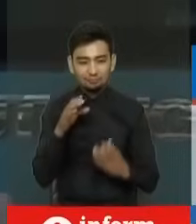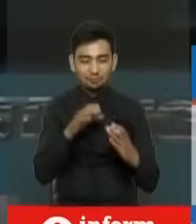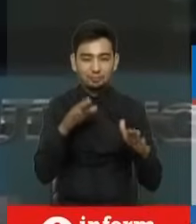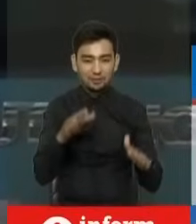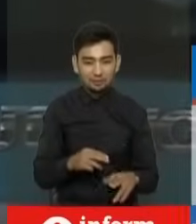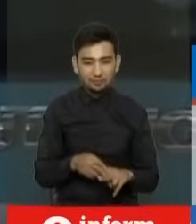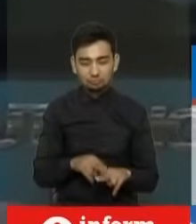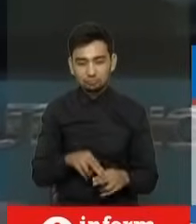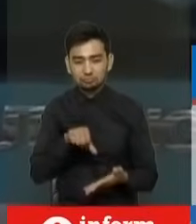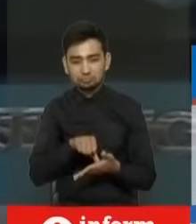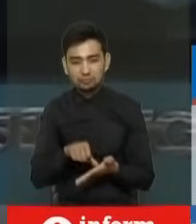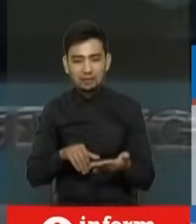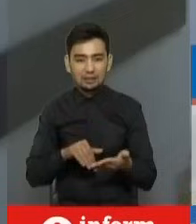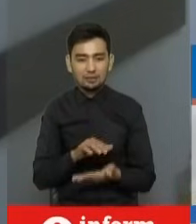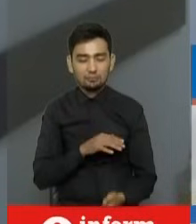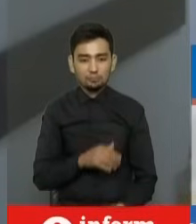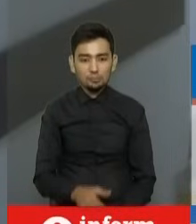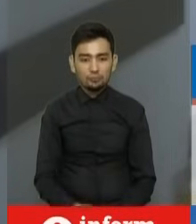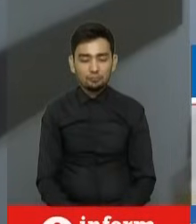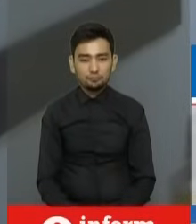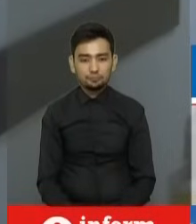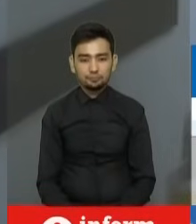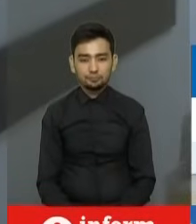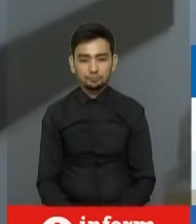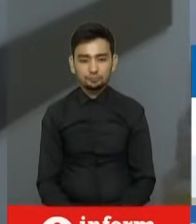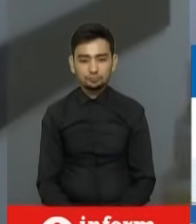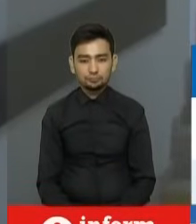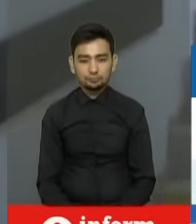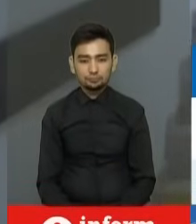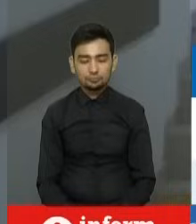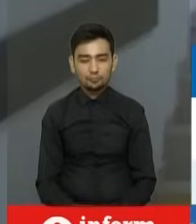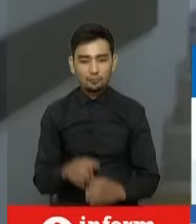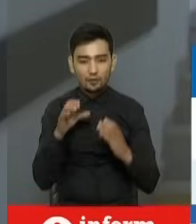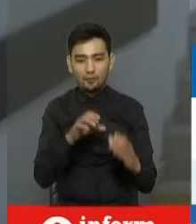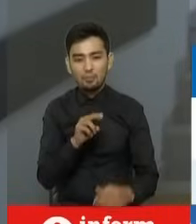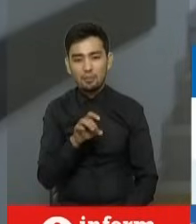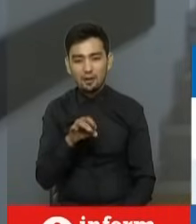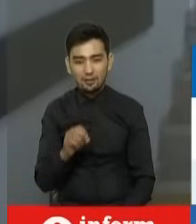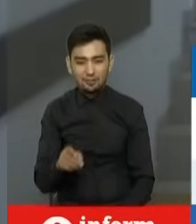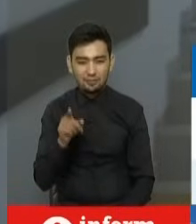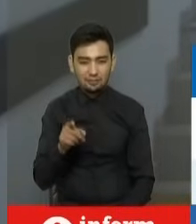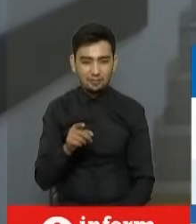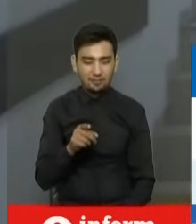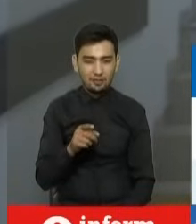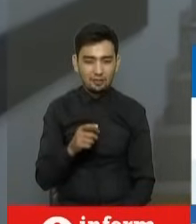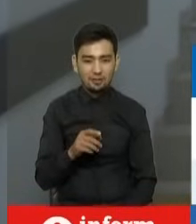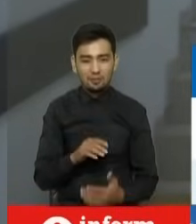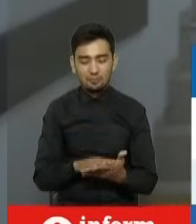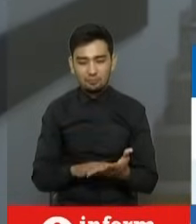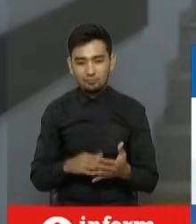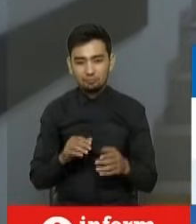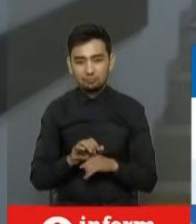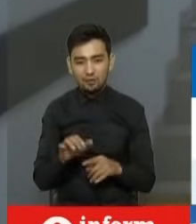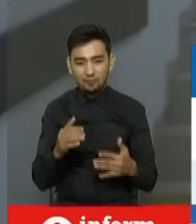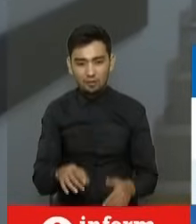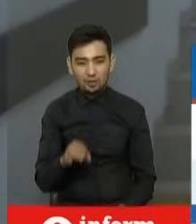от комментариев отказались. Руководство автобусного парка номер 3 направили предписание, то есть по